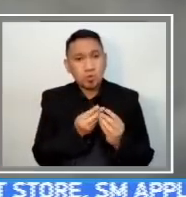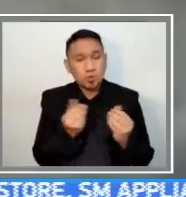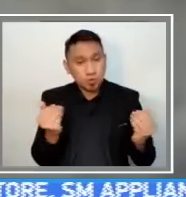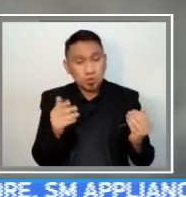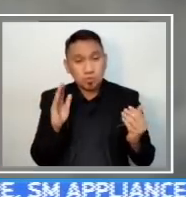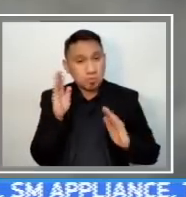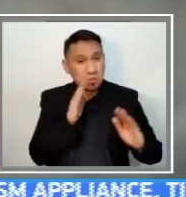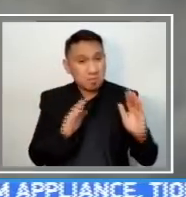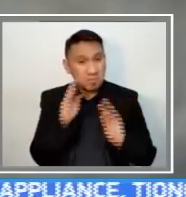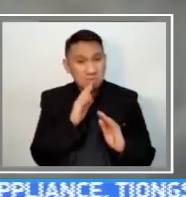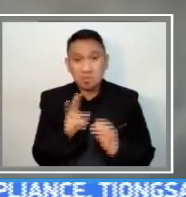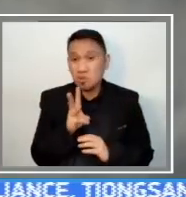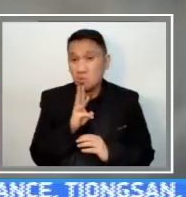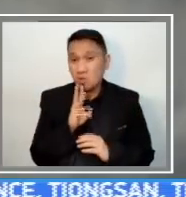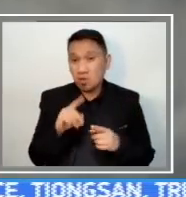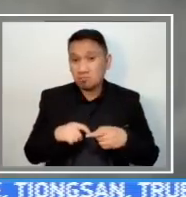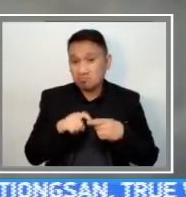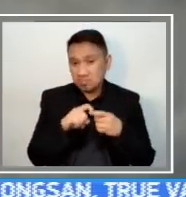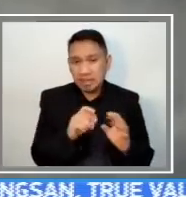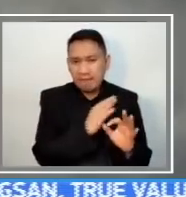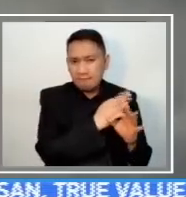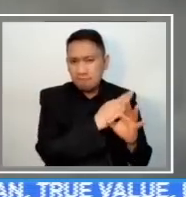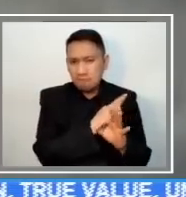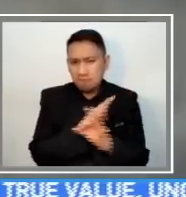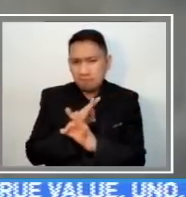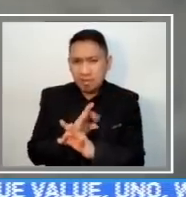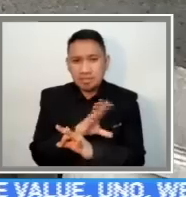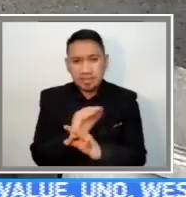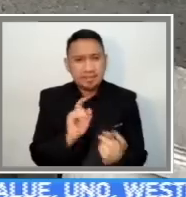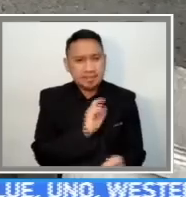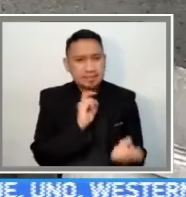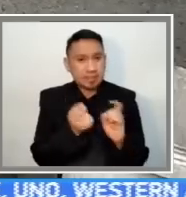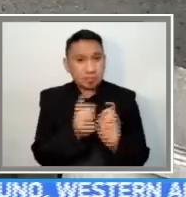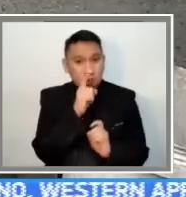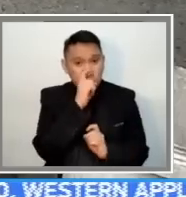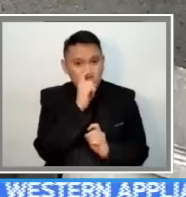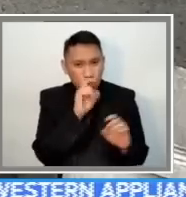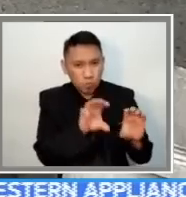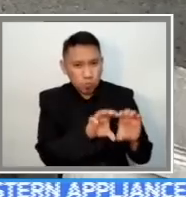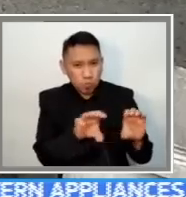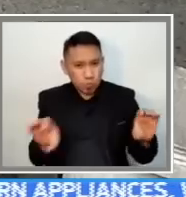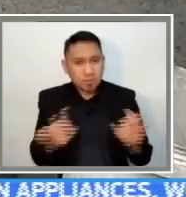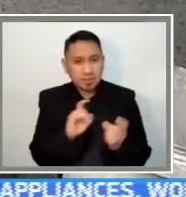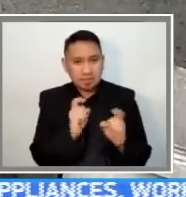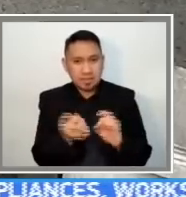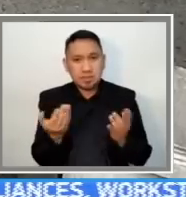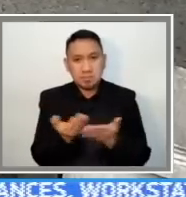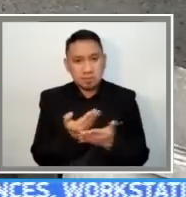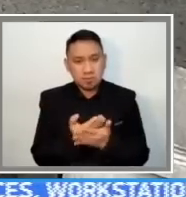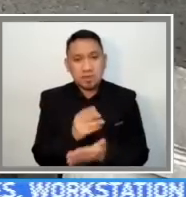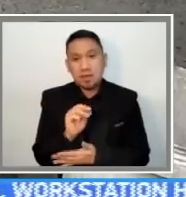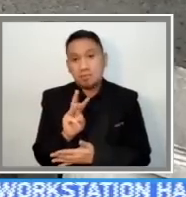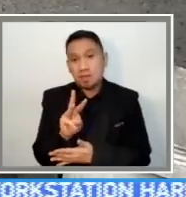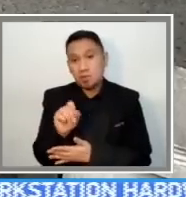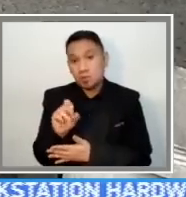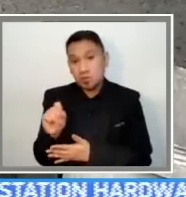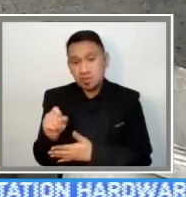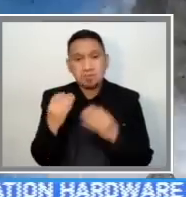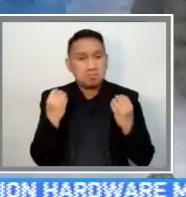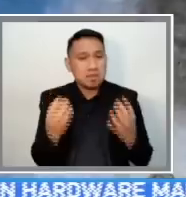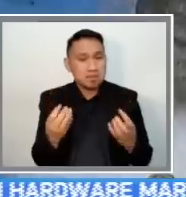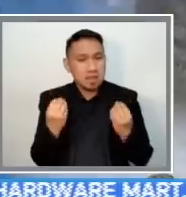interruptions. Aayusin ang ilang leak at papalitan ang mga lumang tubo. Sabi ng MWSS, malaking volume ng tubig ang